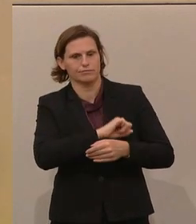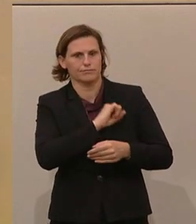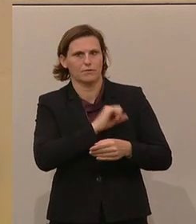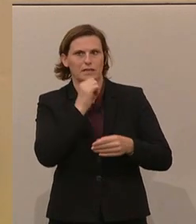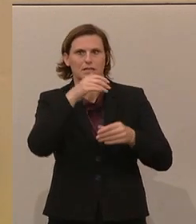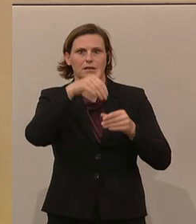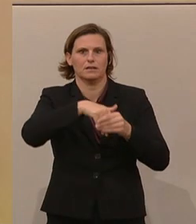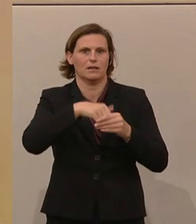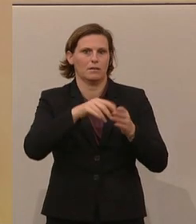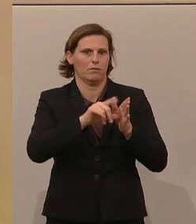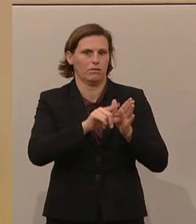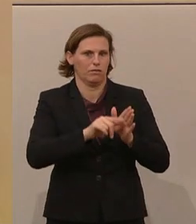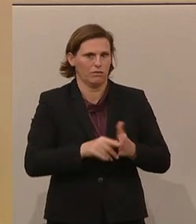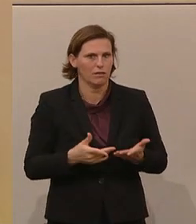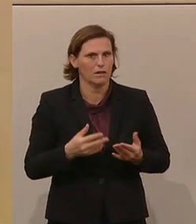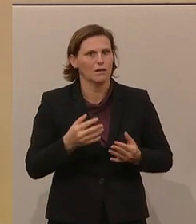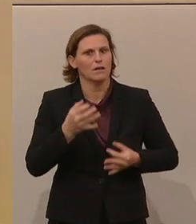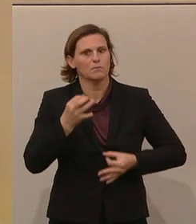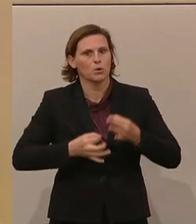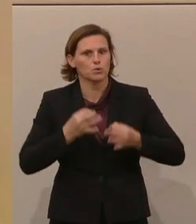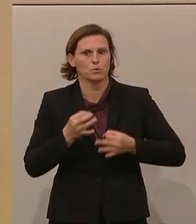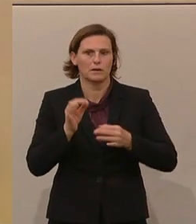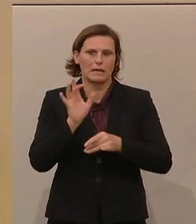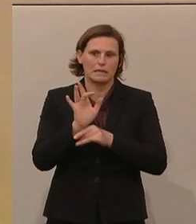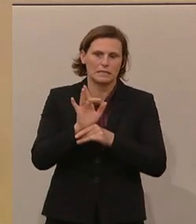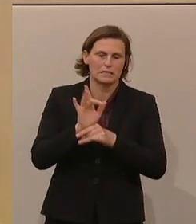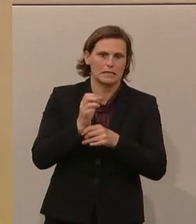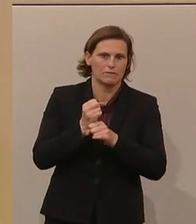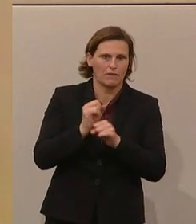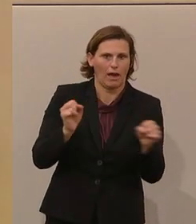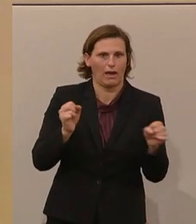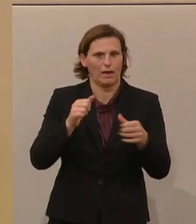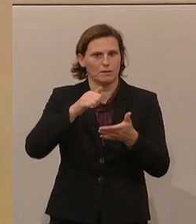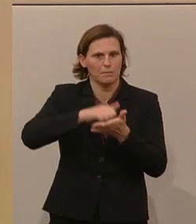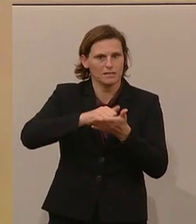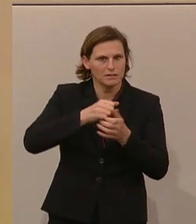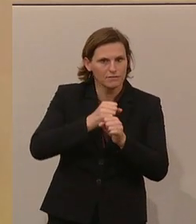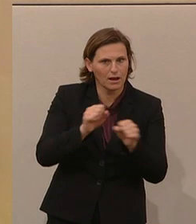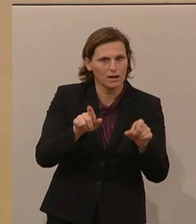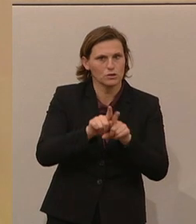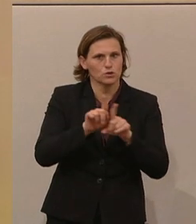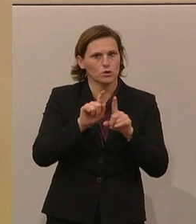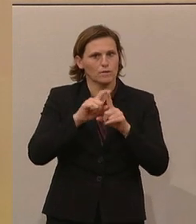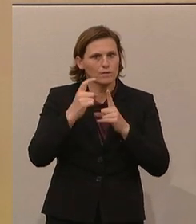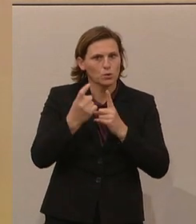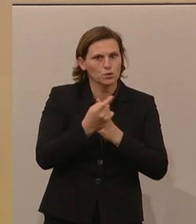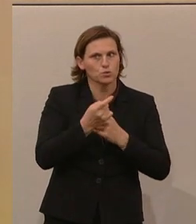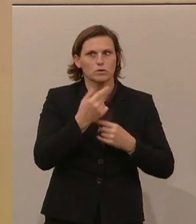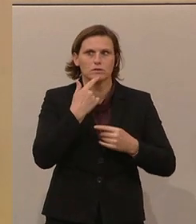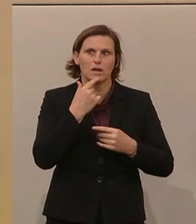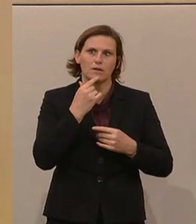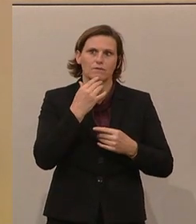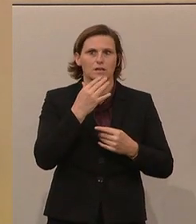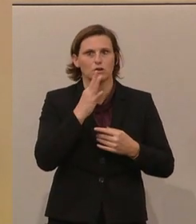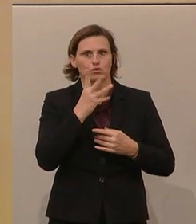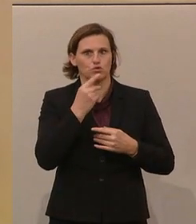Kritikpunkte gibt, dann versucht man, die Redaktionsfreiheit zu kritisieren. Und wenn Sie mich da schon als kulturell versierter Schöngeist brandmarken